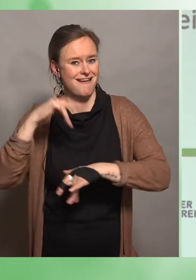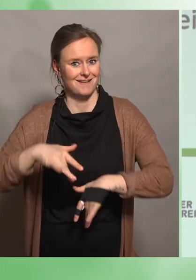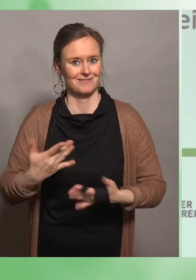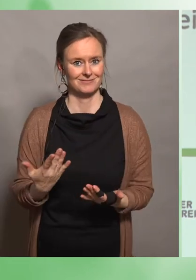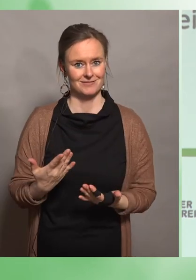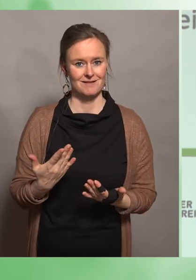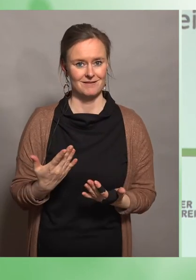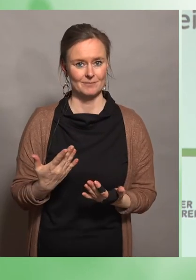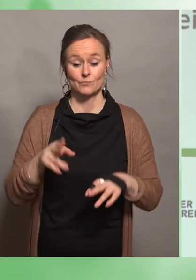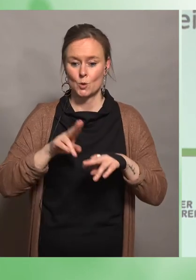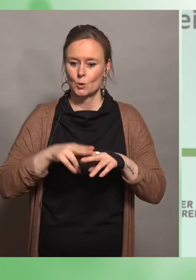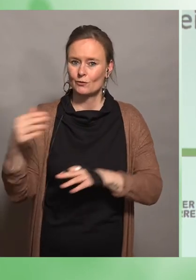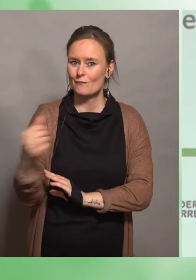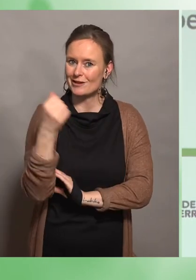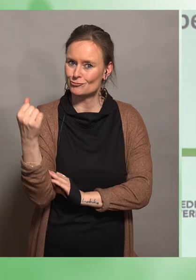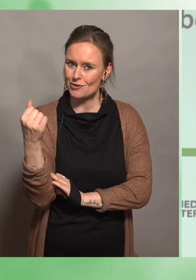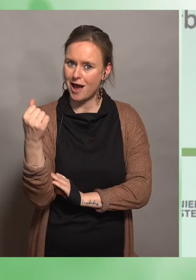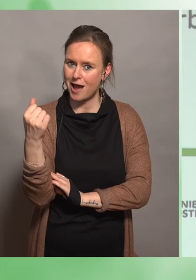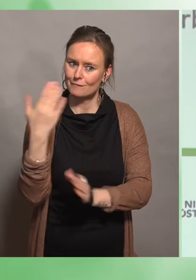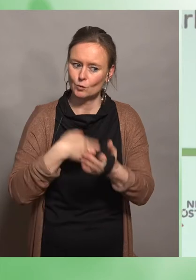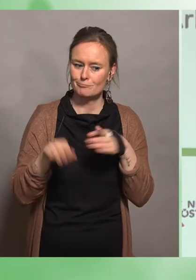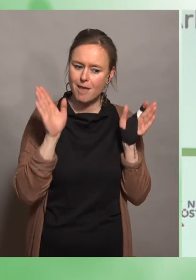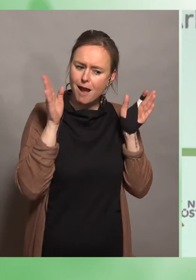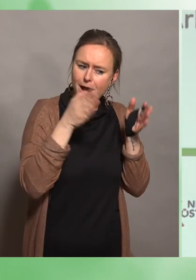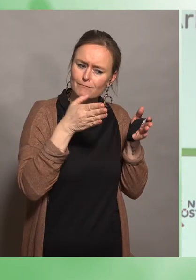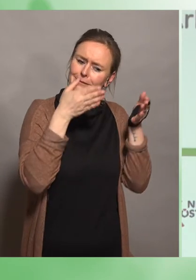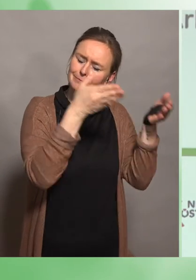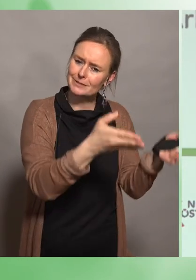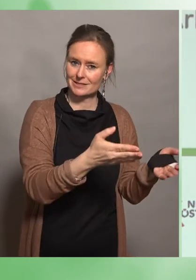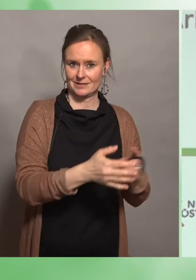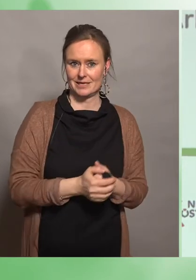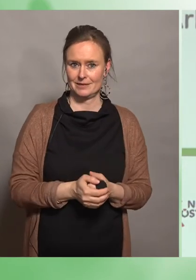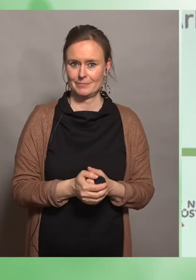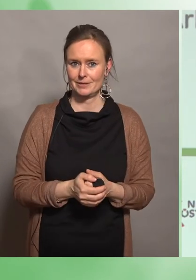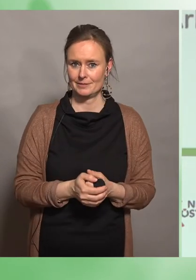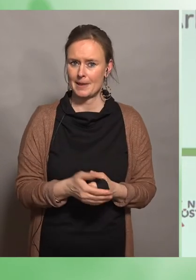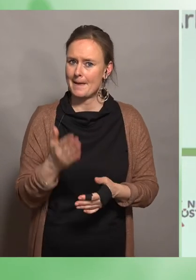Und wenn man das schafft und denen ein bisschen mehr Aufmerksamkeit schenkt, auch ein bisschen mehr,